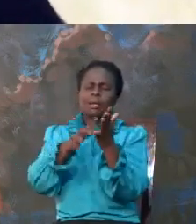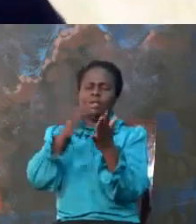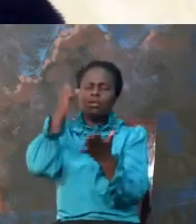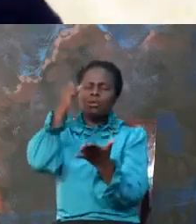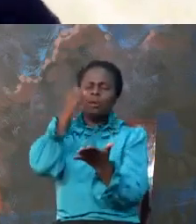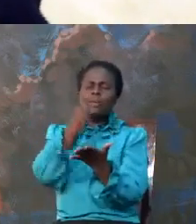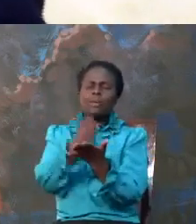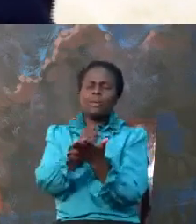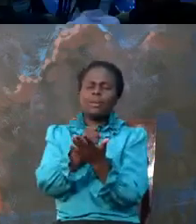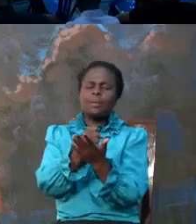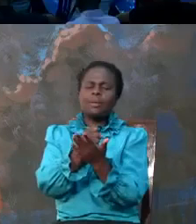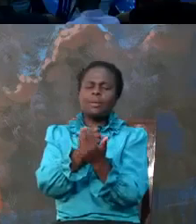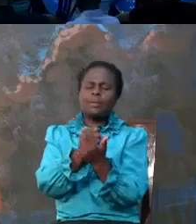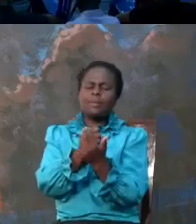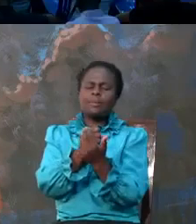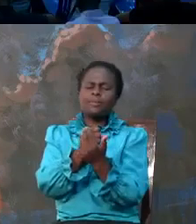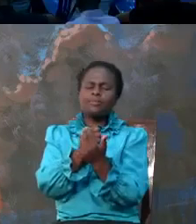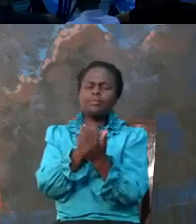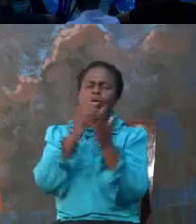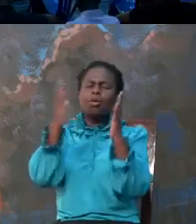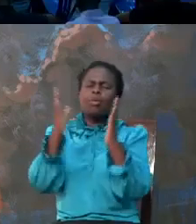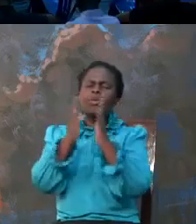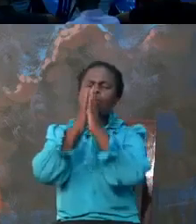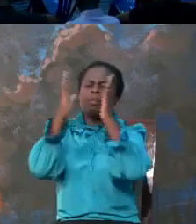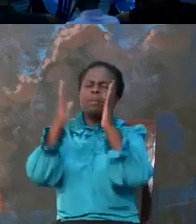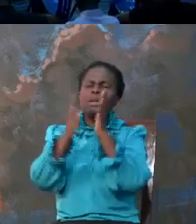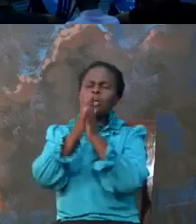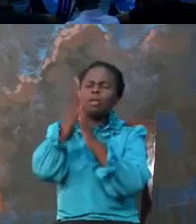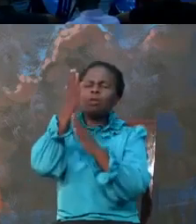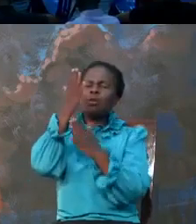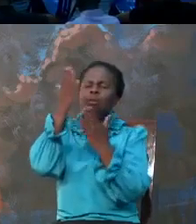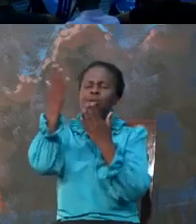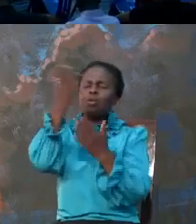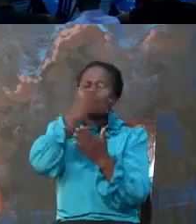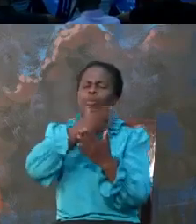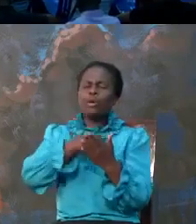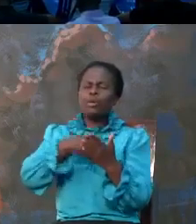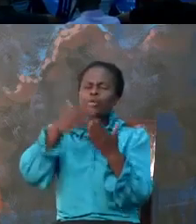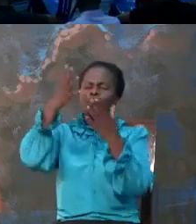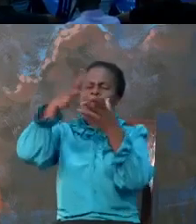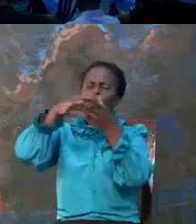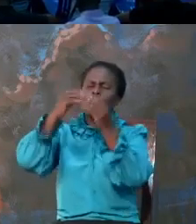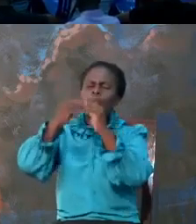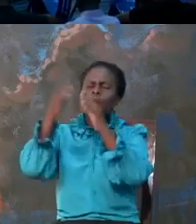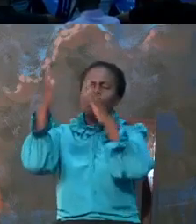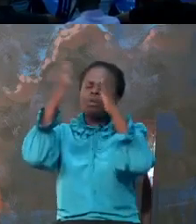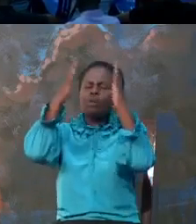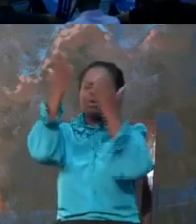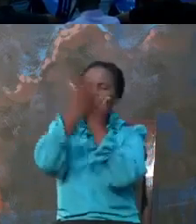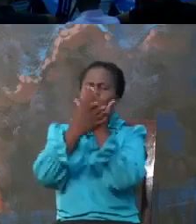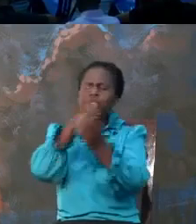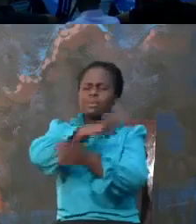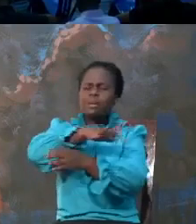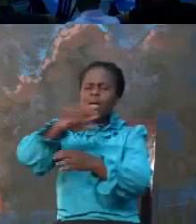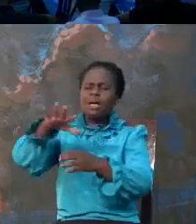Amina. Uhimidiwe Mungu wetu, Mungu muumbaji wa mbingu na nchi, bahari na vyote